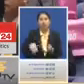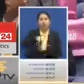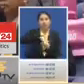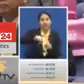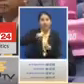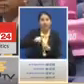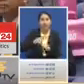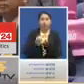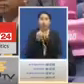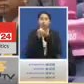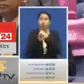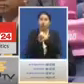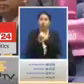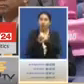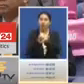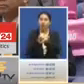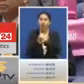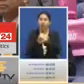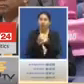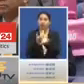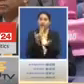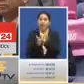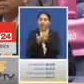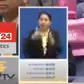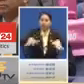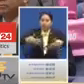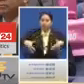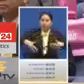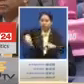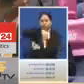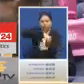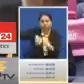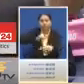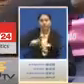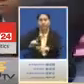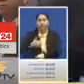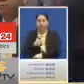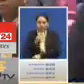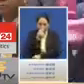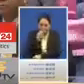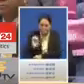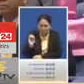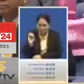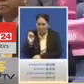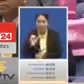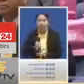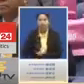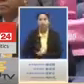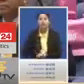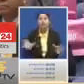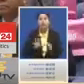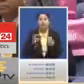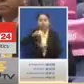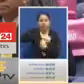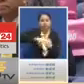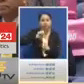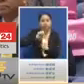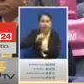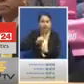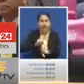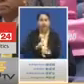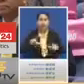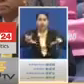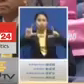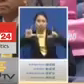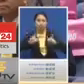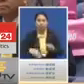ายรายได้ผมยังหาไม่เจอเลย3อย่างนะครับอาการที่1เศรษฐกิจมหาภาค2จุลภาคหรือฐ